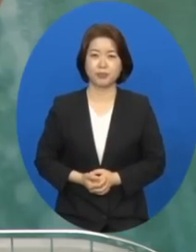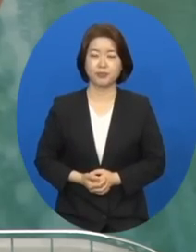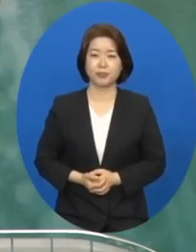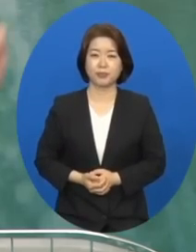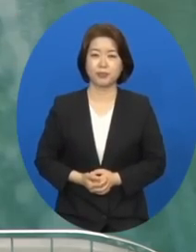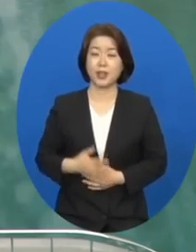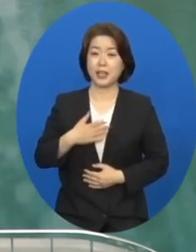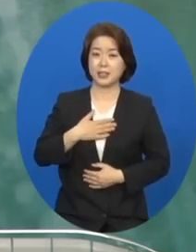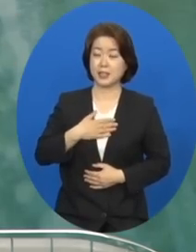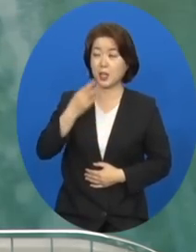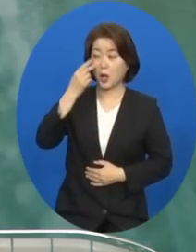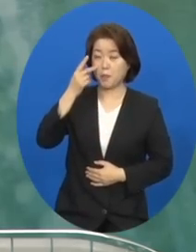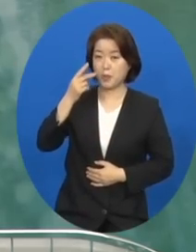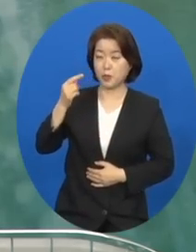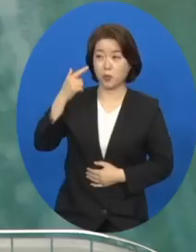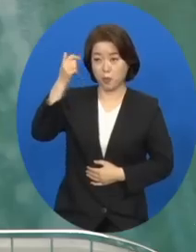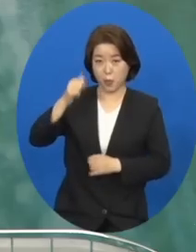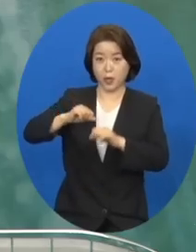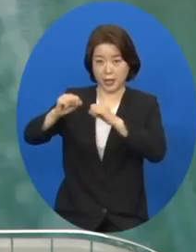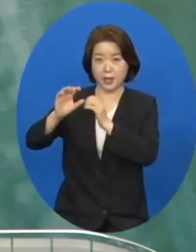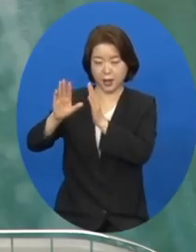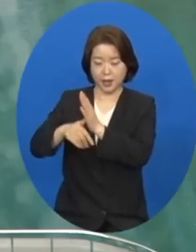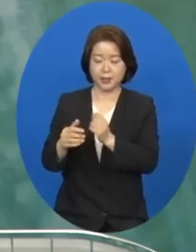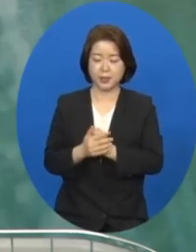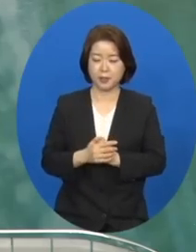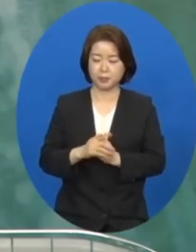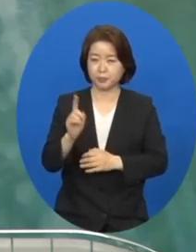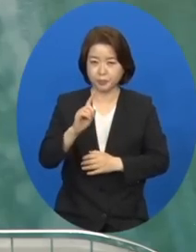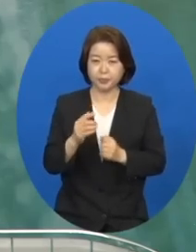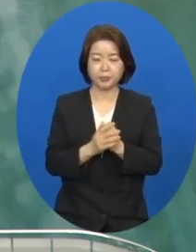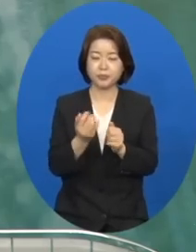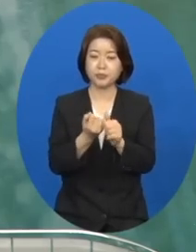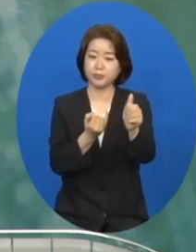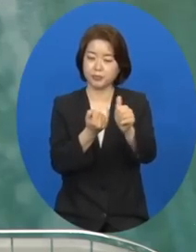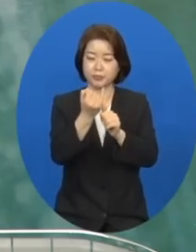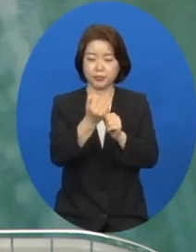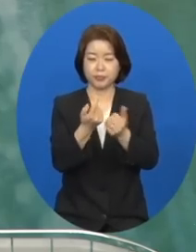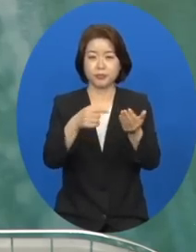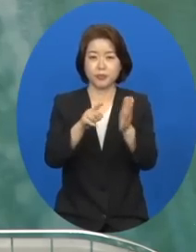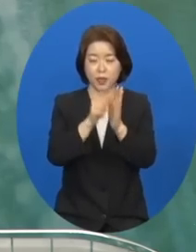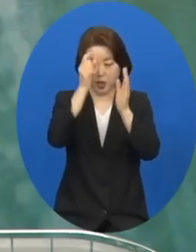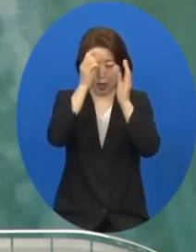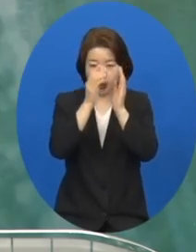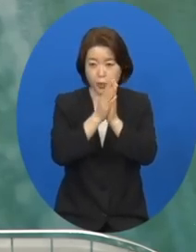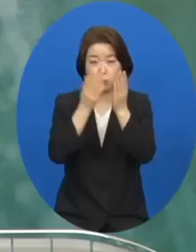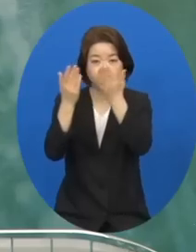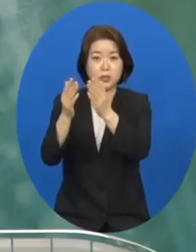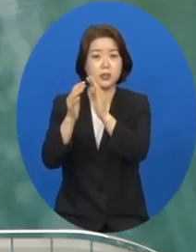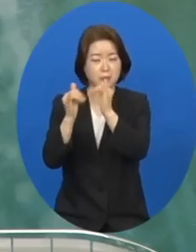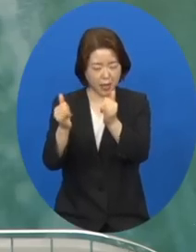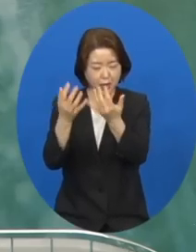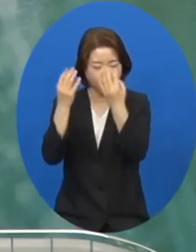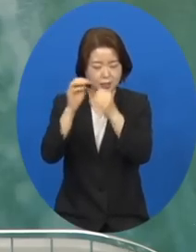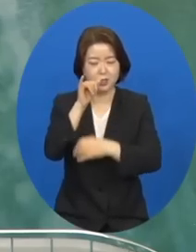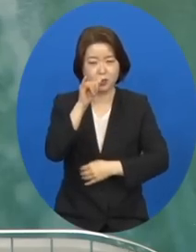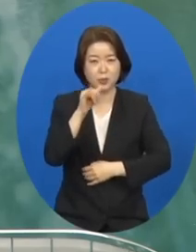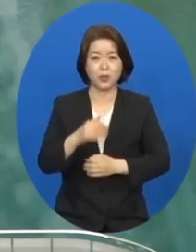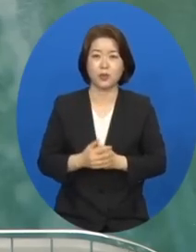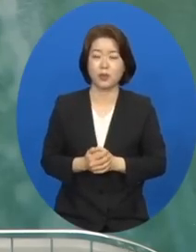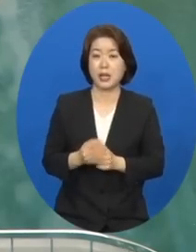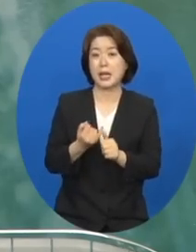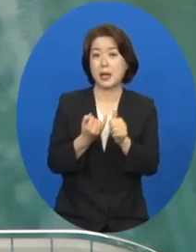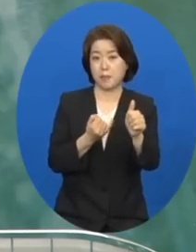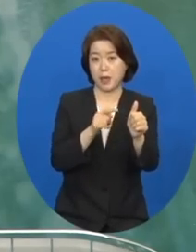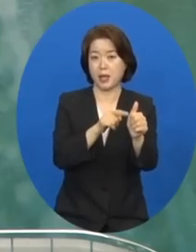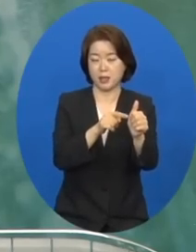제가 미국에서 목격할 때 이런 경우 있었어 배우자를 위해서 기도를 하시던 분들이 참 많았습니다 배우자